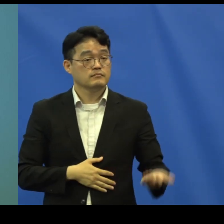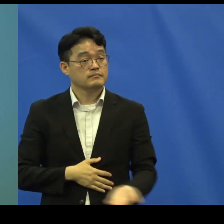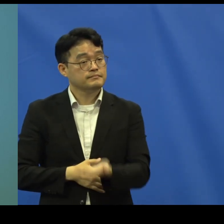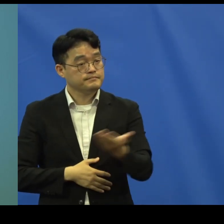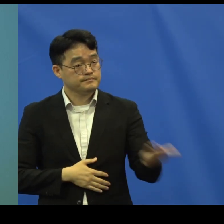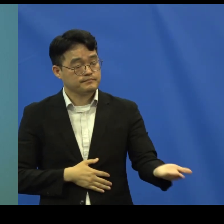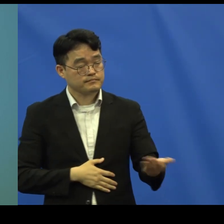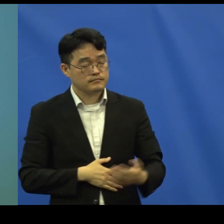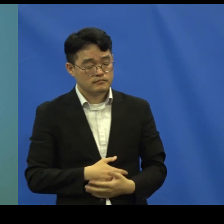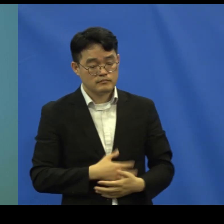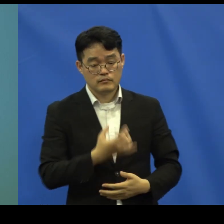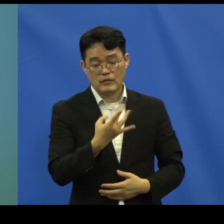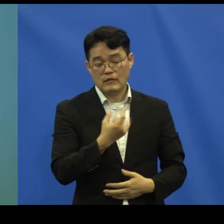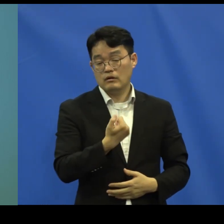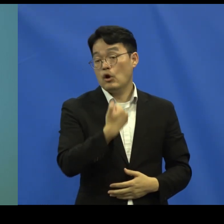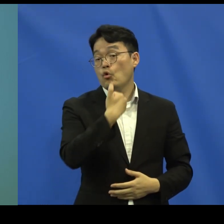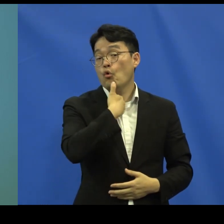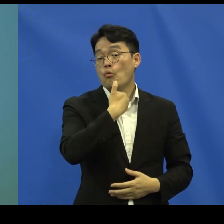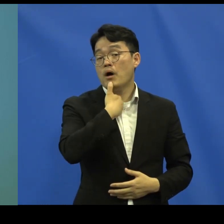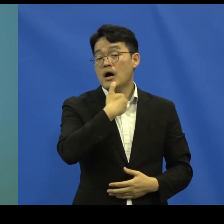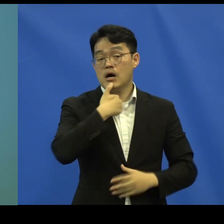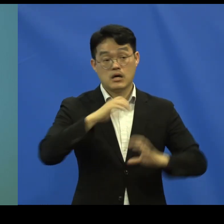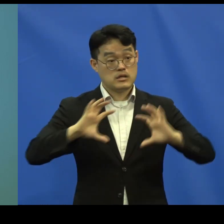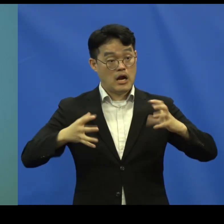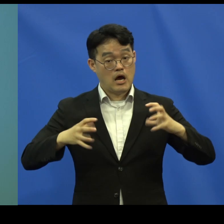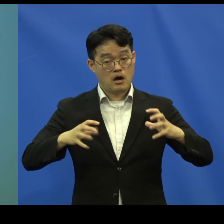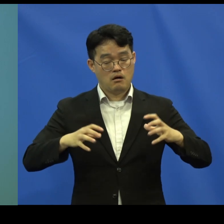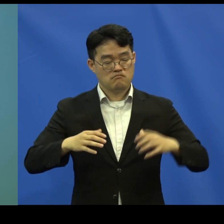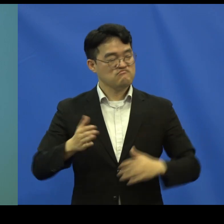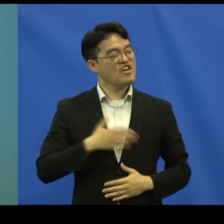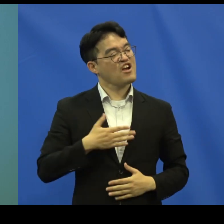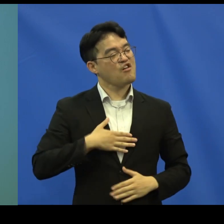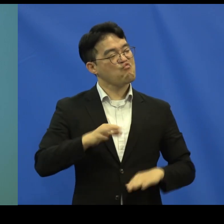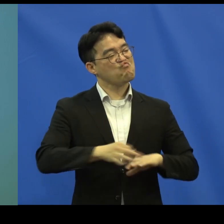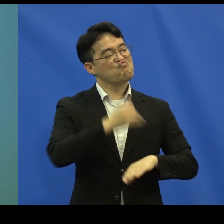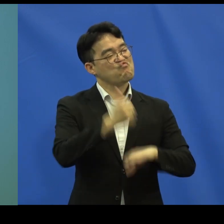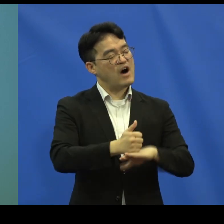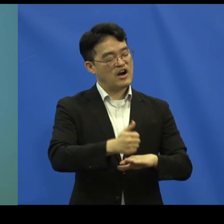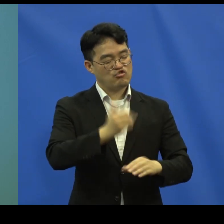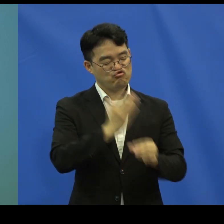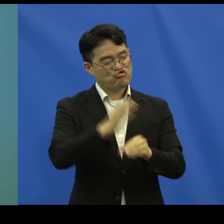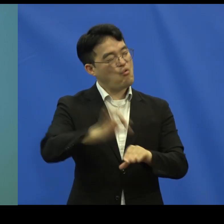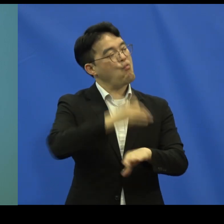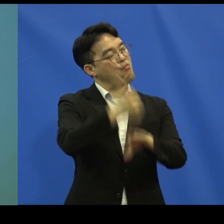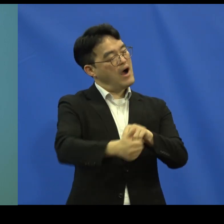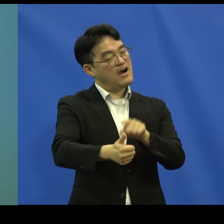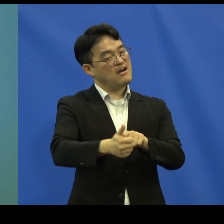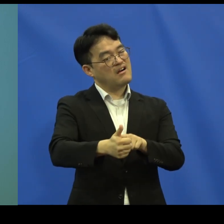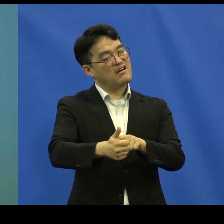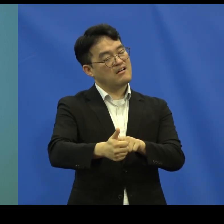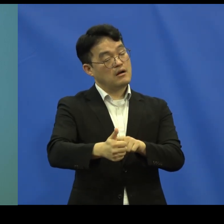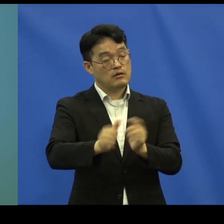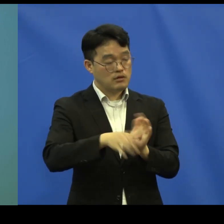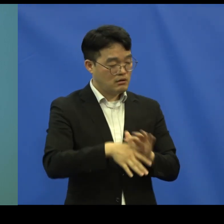주라고 그렇게 사람들에게 압박하는 그 시대 속에 아니다. 그리스도가 주이시다. 그리스도가 왕이시다.